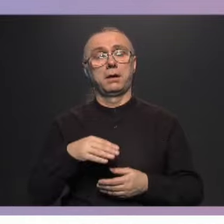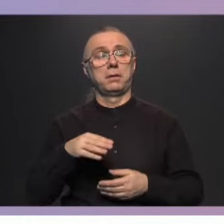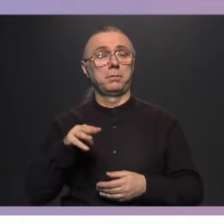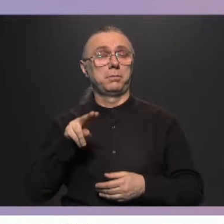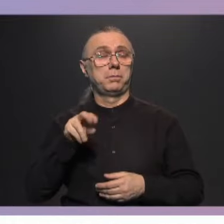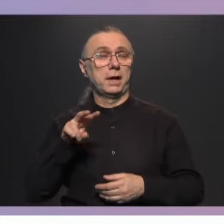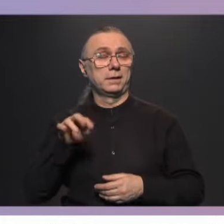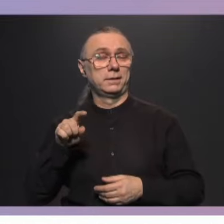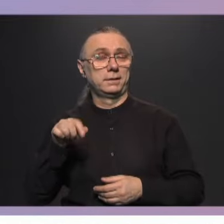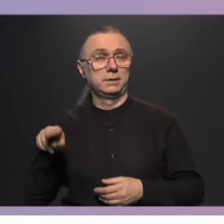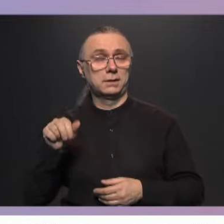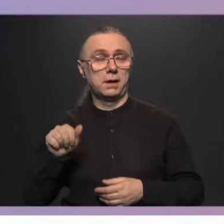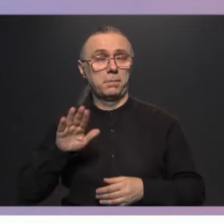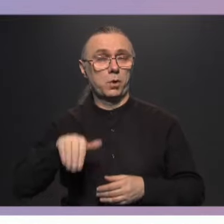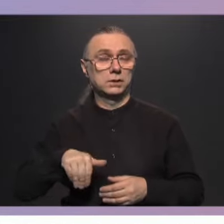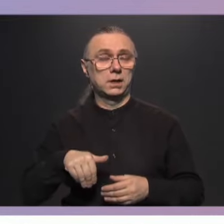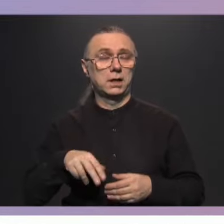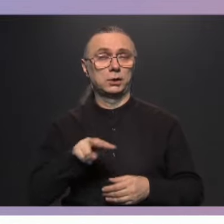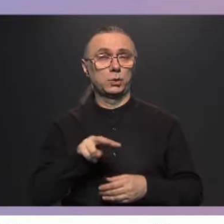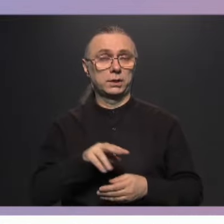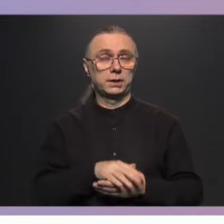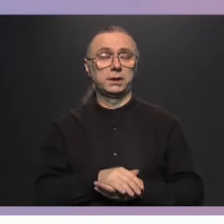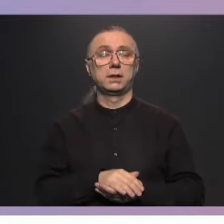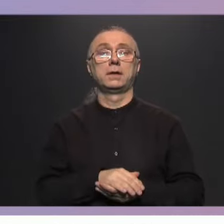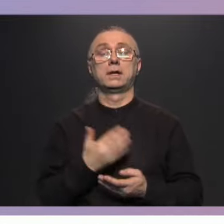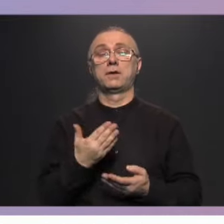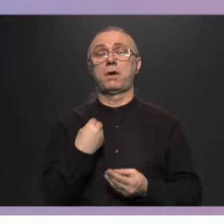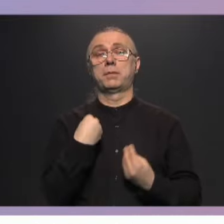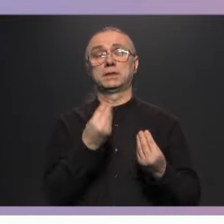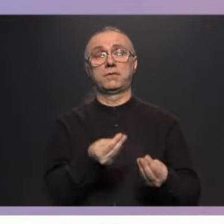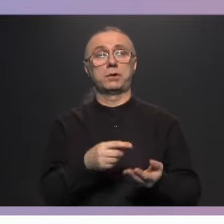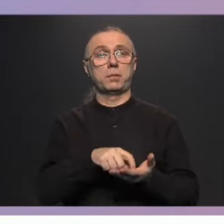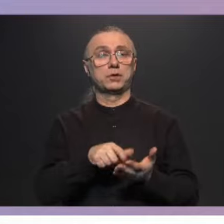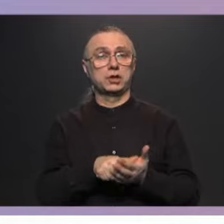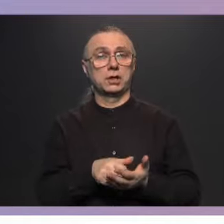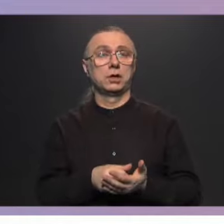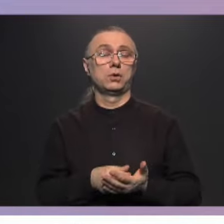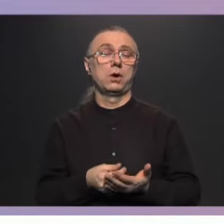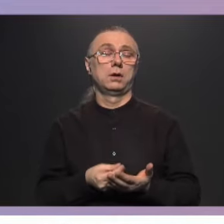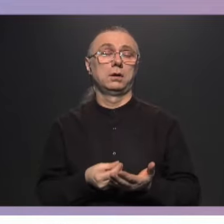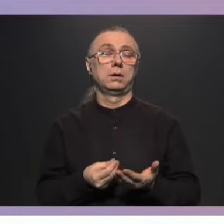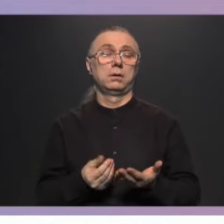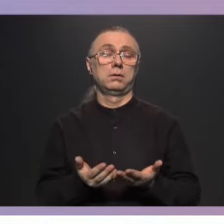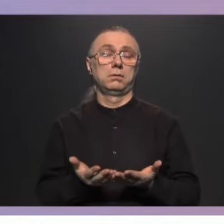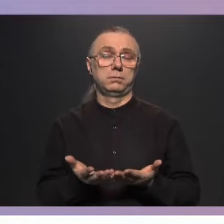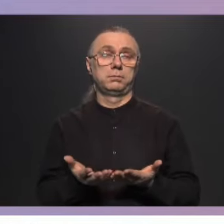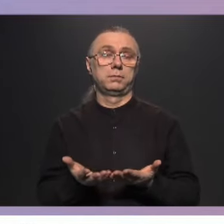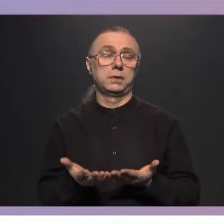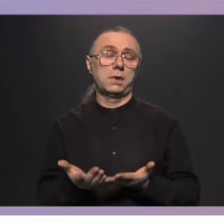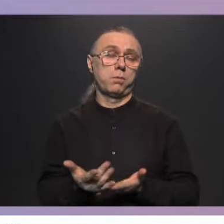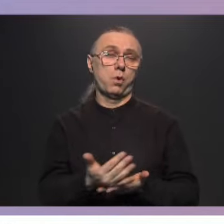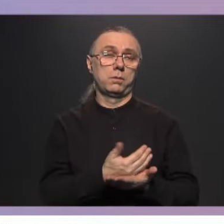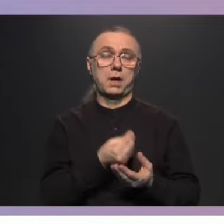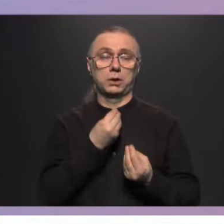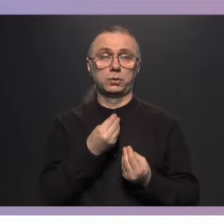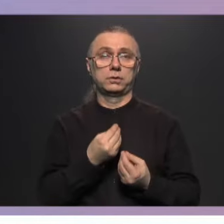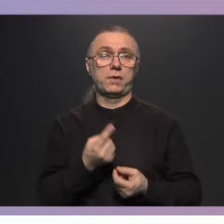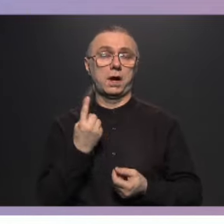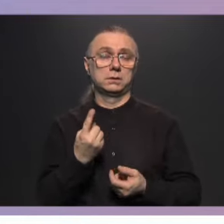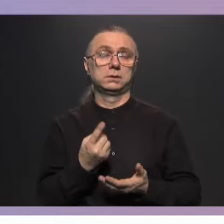после, в любом случае. И если вам предоставляют помещение, то набор продуктов один, постный. Да? Но